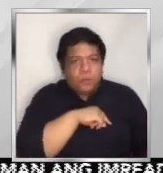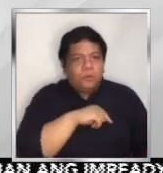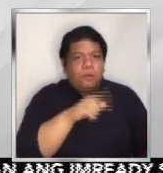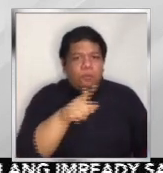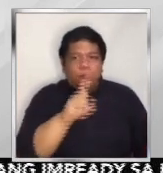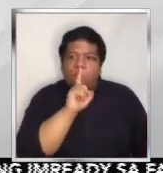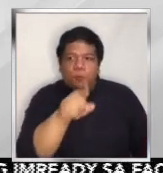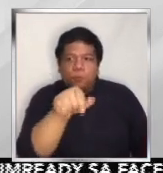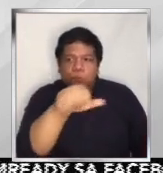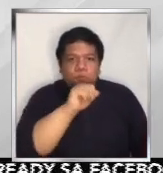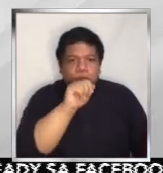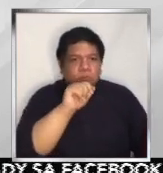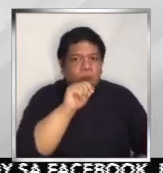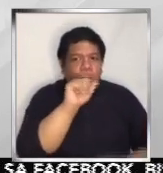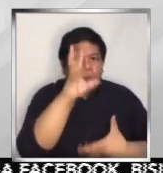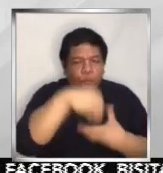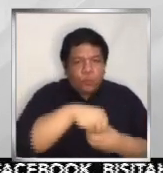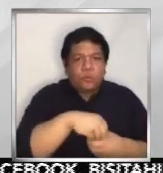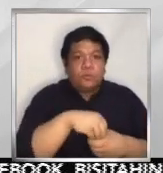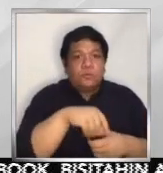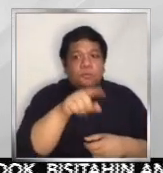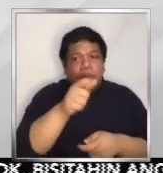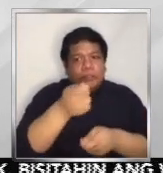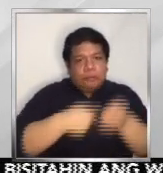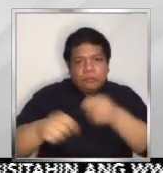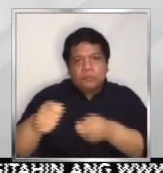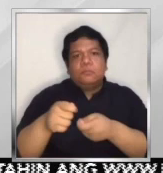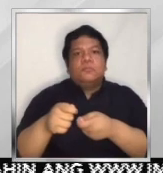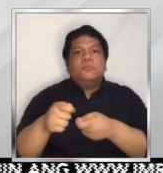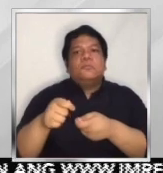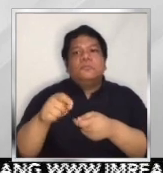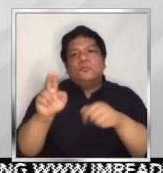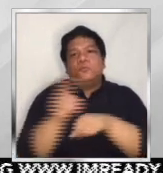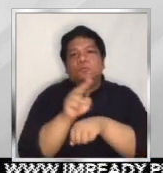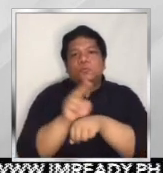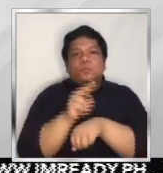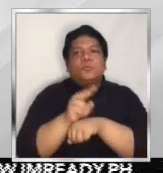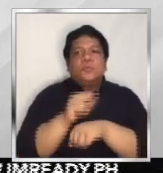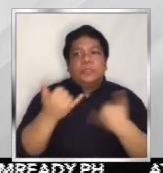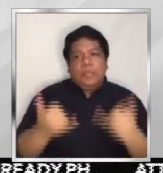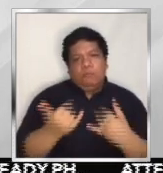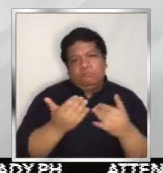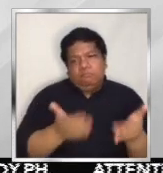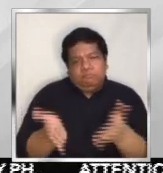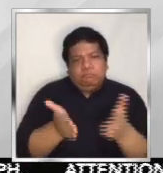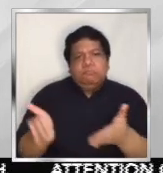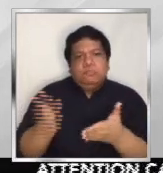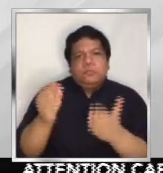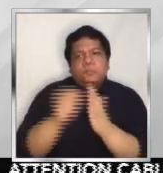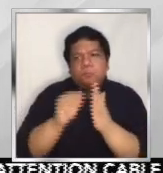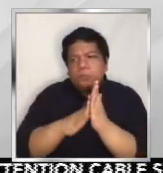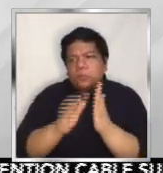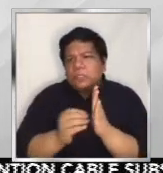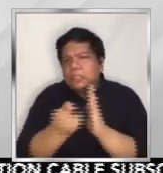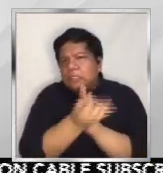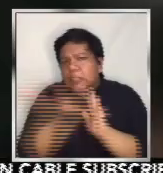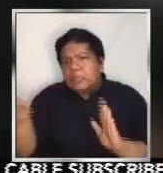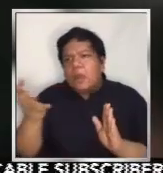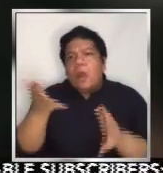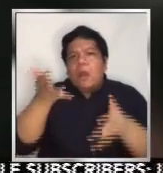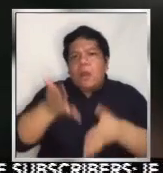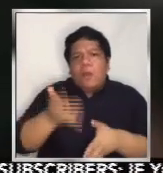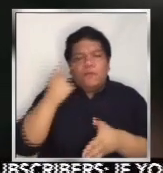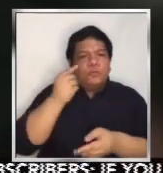yung ginagamit ng mga replacement. Ito po yung mga inaayos namin ngayon na nag-a-account kung ilan pa yung slots for replacement.